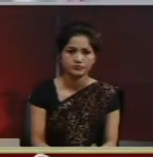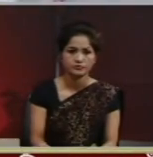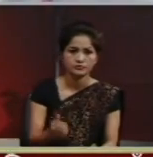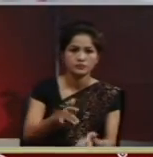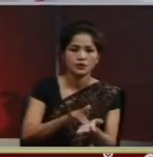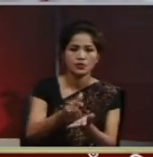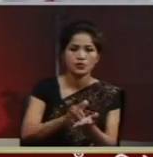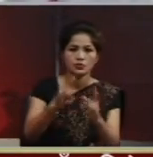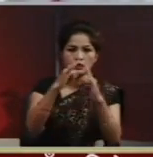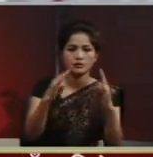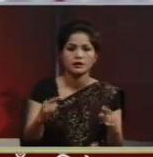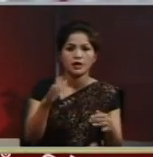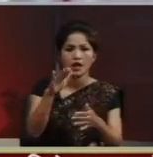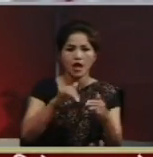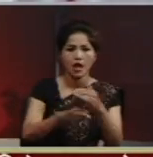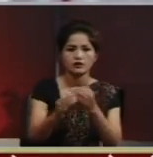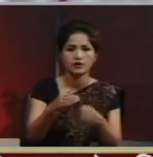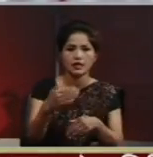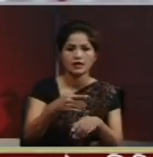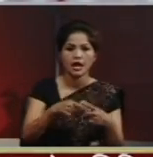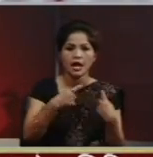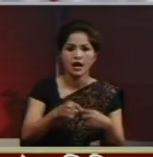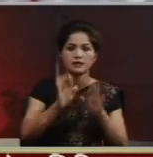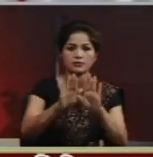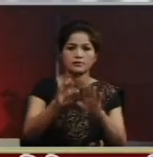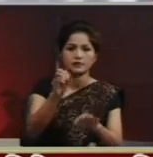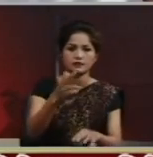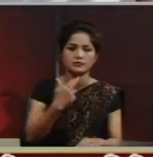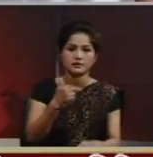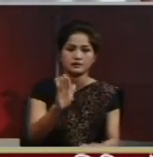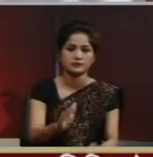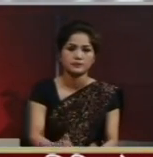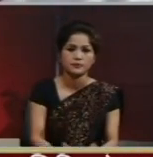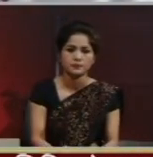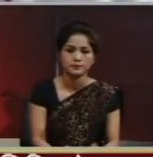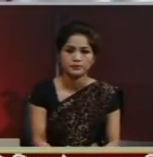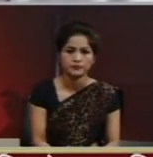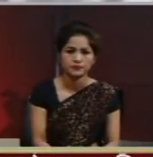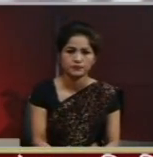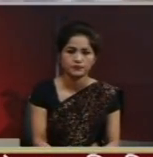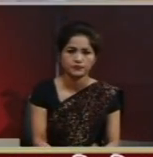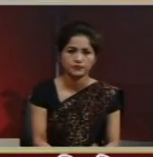योग शिविरका आयोजकलाई हार्दिक धन्यवाद दिन चाहन्छु।